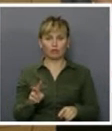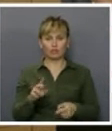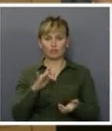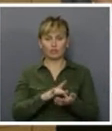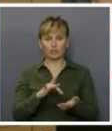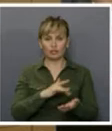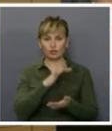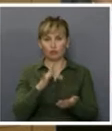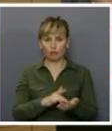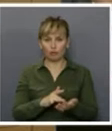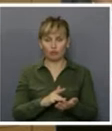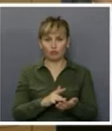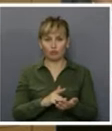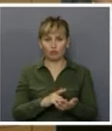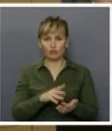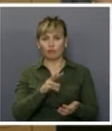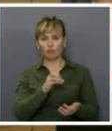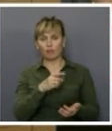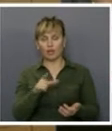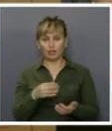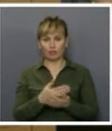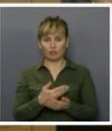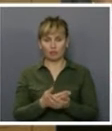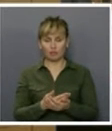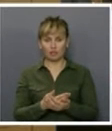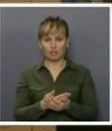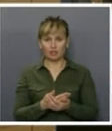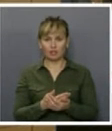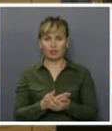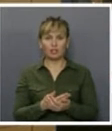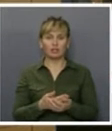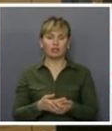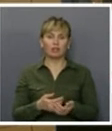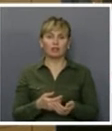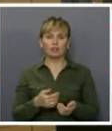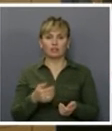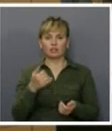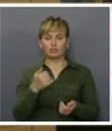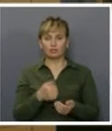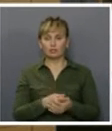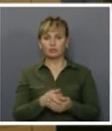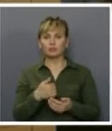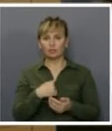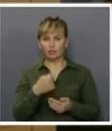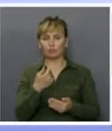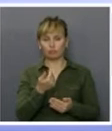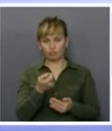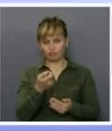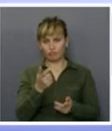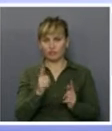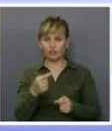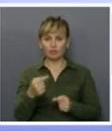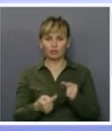центре города, в той же Меге, там, к примеру. Она здесь, находится на удалении, значит, от города. Поспорю, здесь я с вами поспорю.